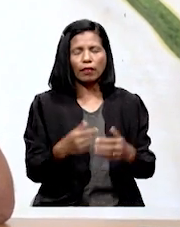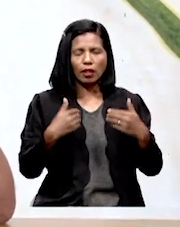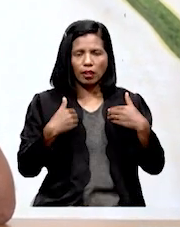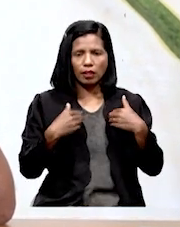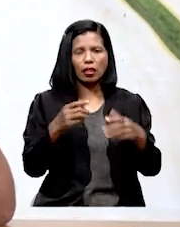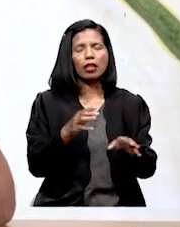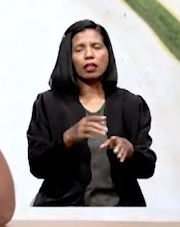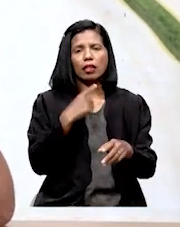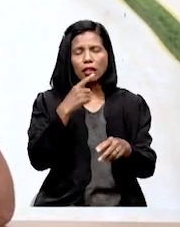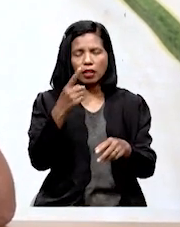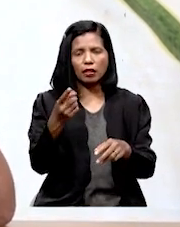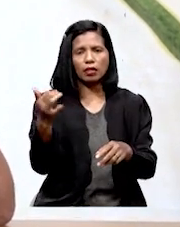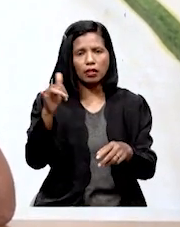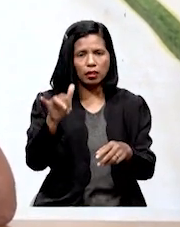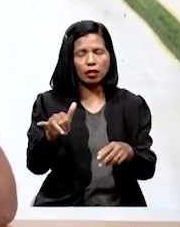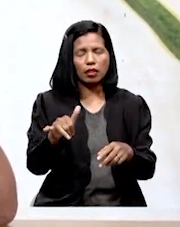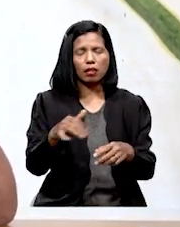hare ya ihan ini